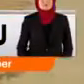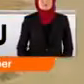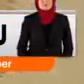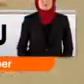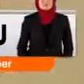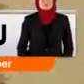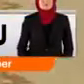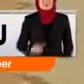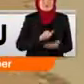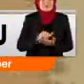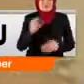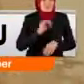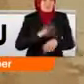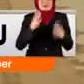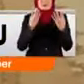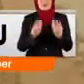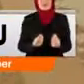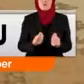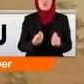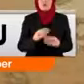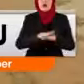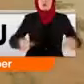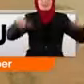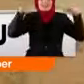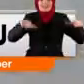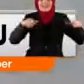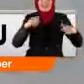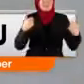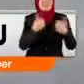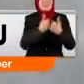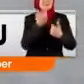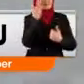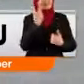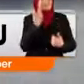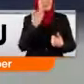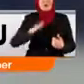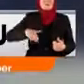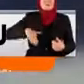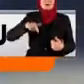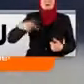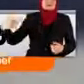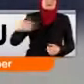Herşey bir anda oldu halı sahada maç izlerken bacağından vuruldu Gözünüz